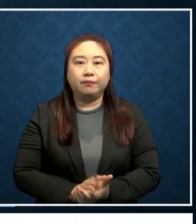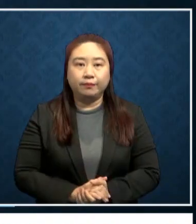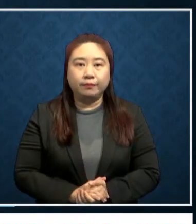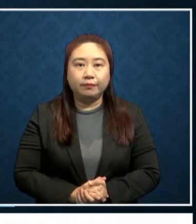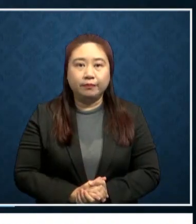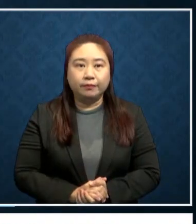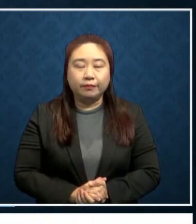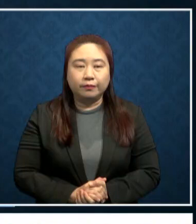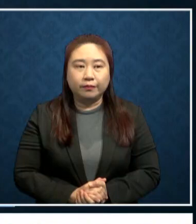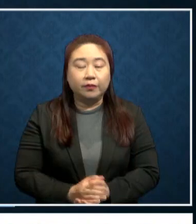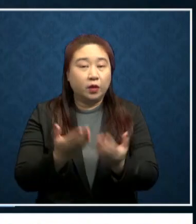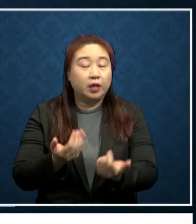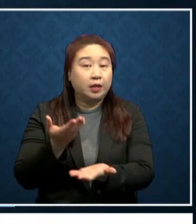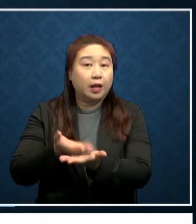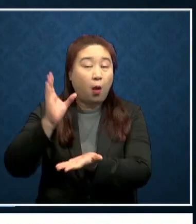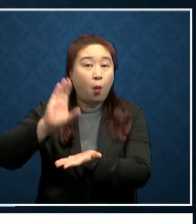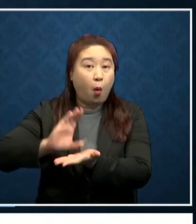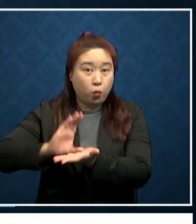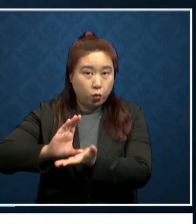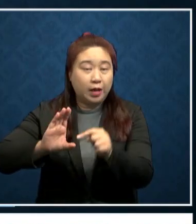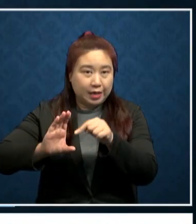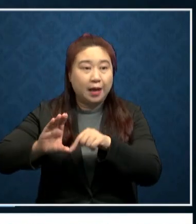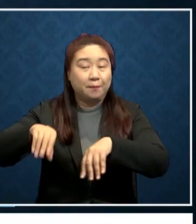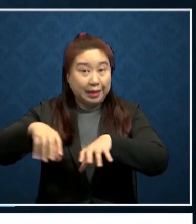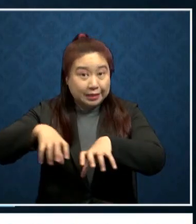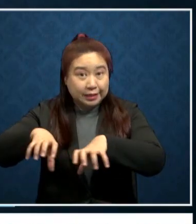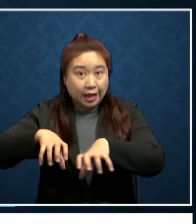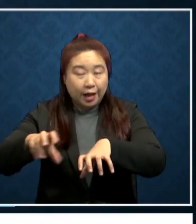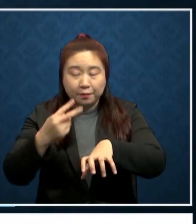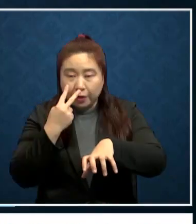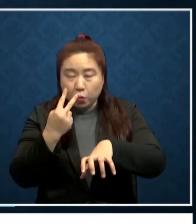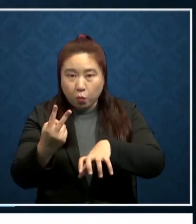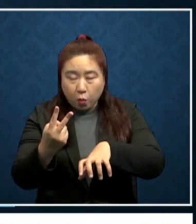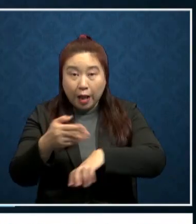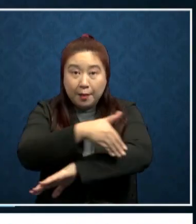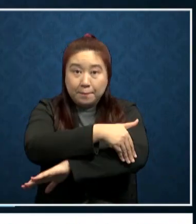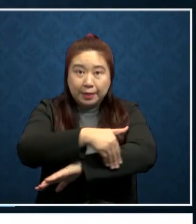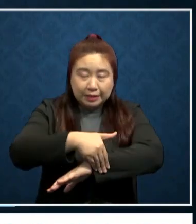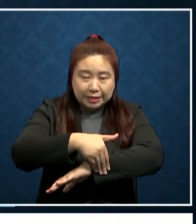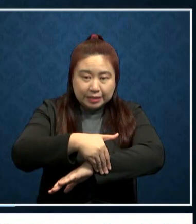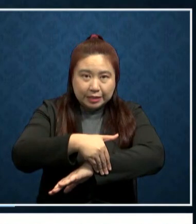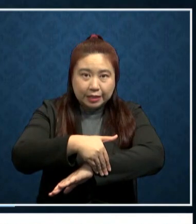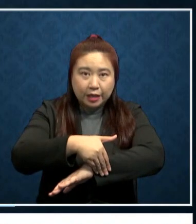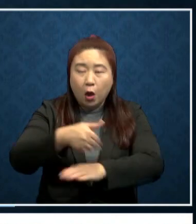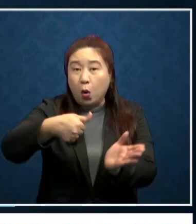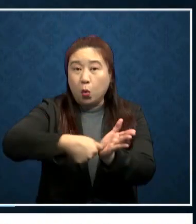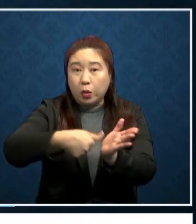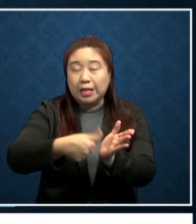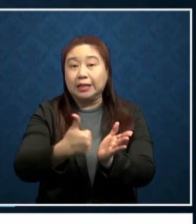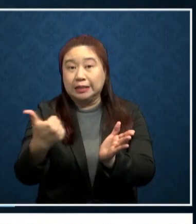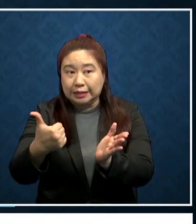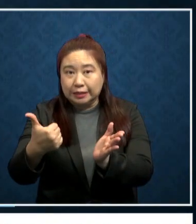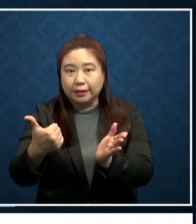อันนี้ก็กองทุนได้ไปทำจัดแสดงรายการดังกล่าวไว้อยู่ในบัญชีลูกหนี้อื่นนะครับแล้วก็